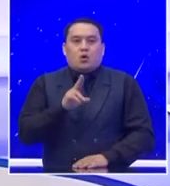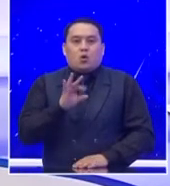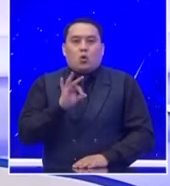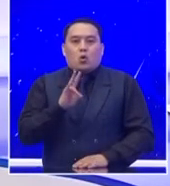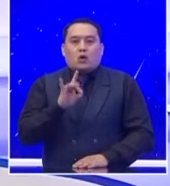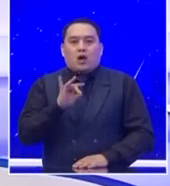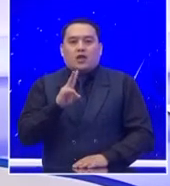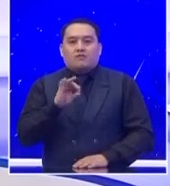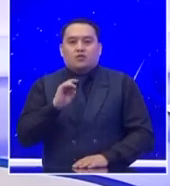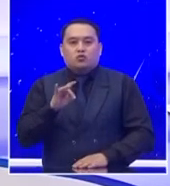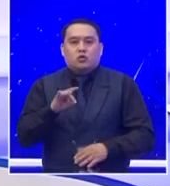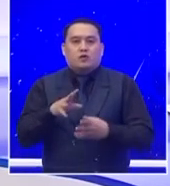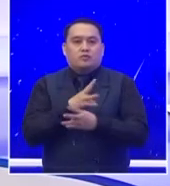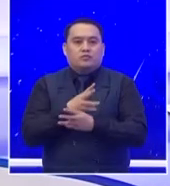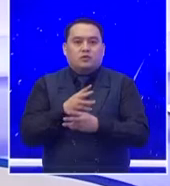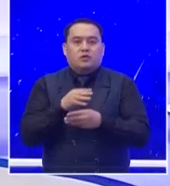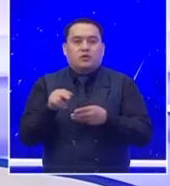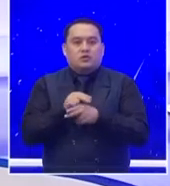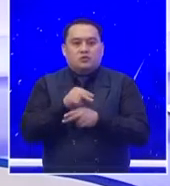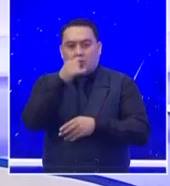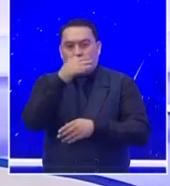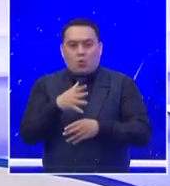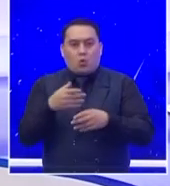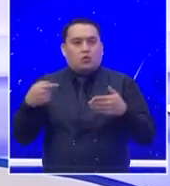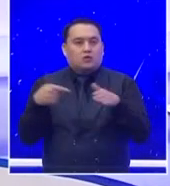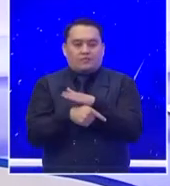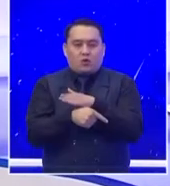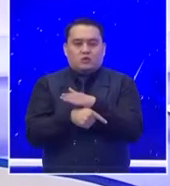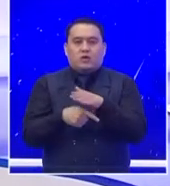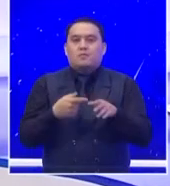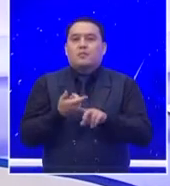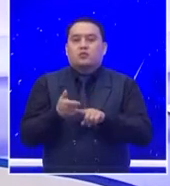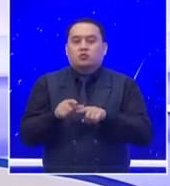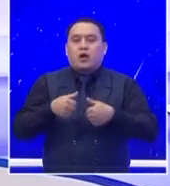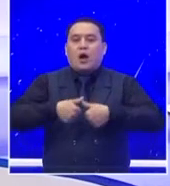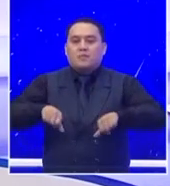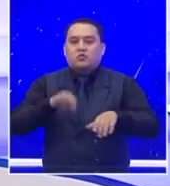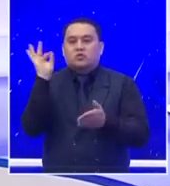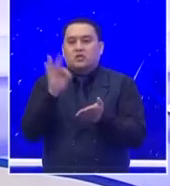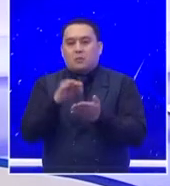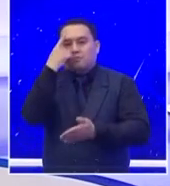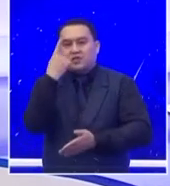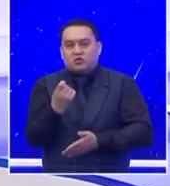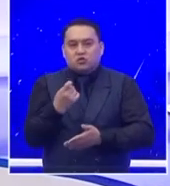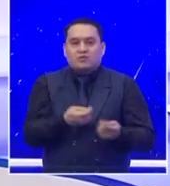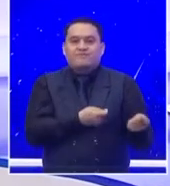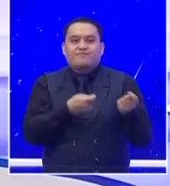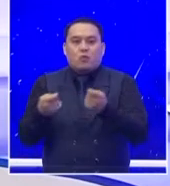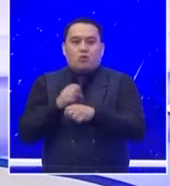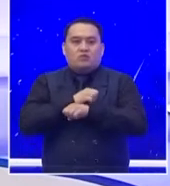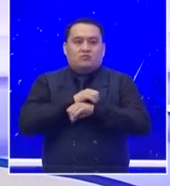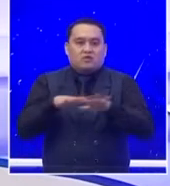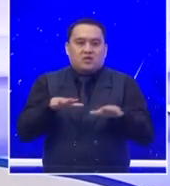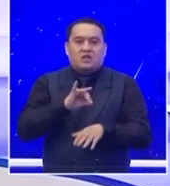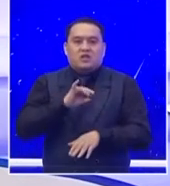Коронавирус не пройдет. На территории Алматинской области создана межведомственная комиссия с целью предупреждения завоза и